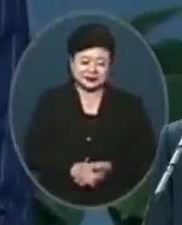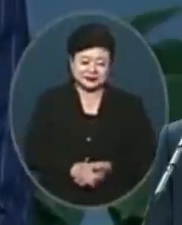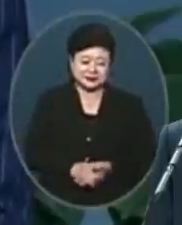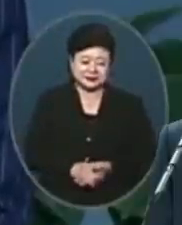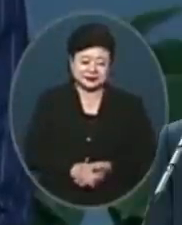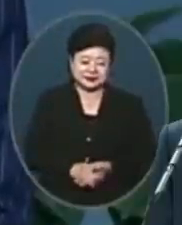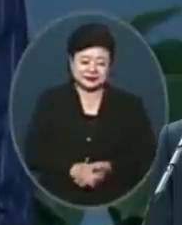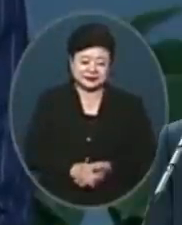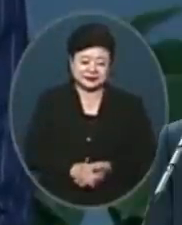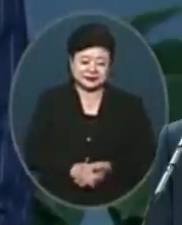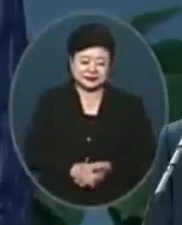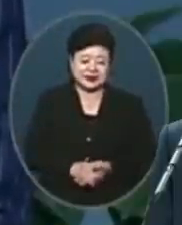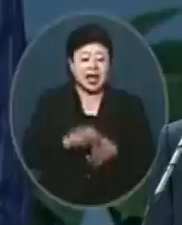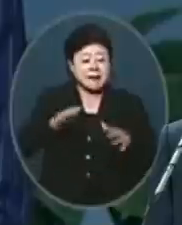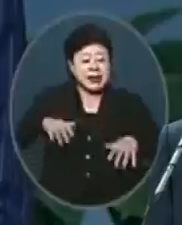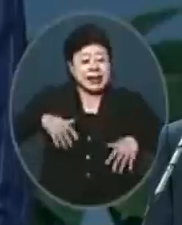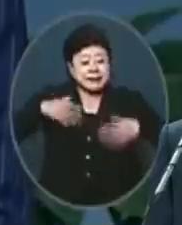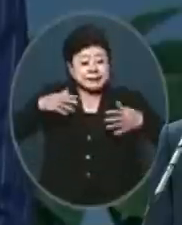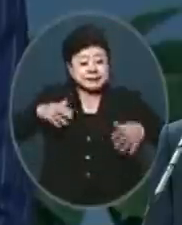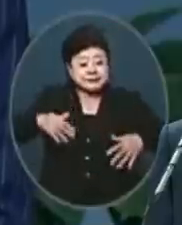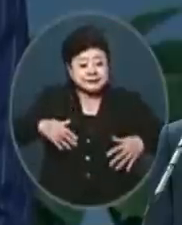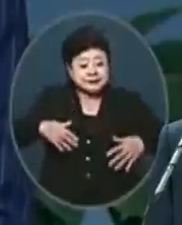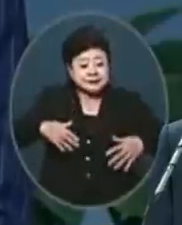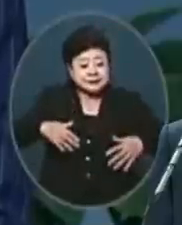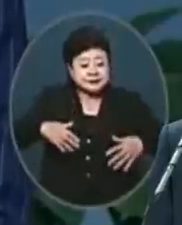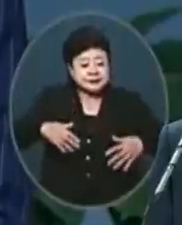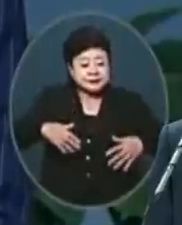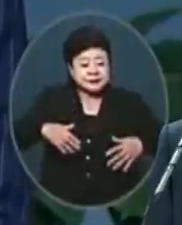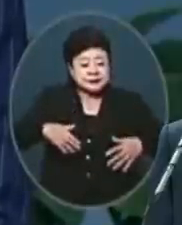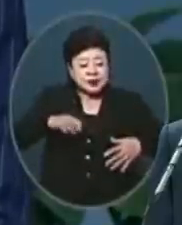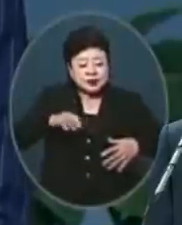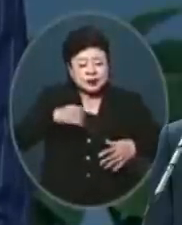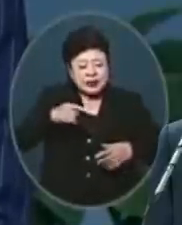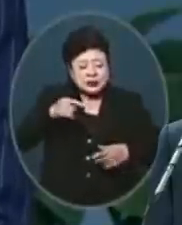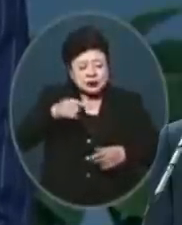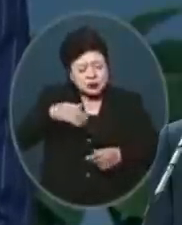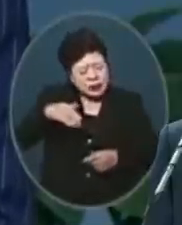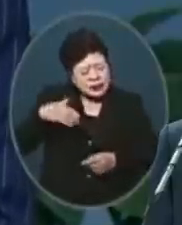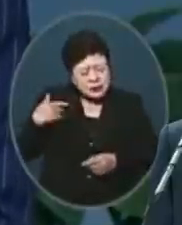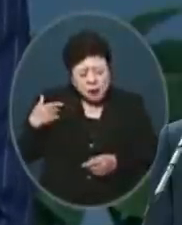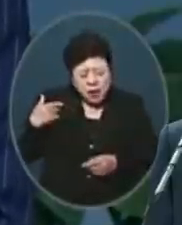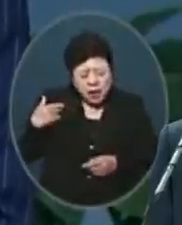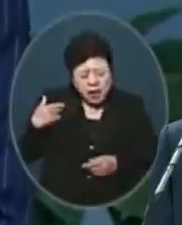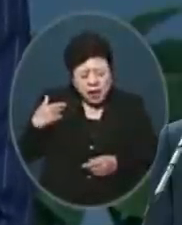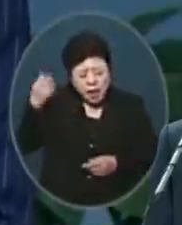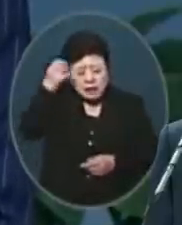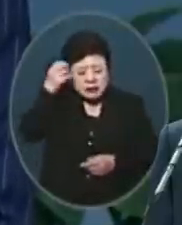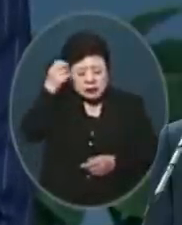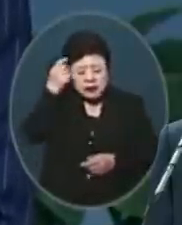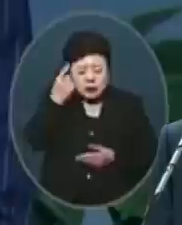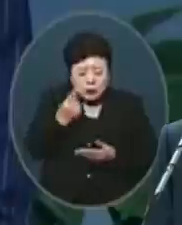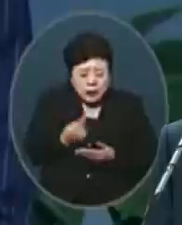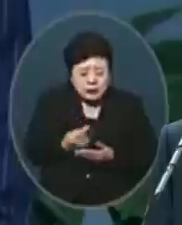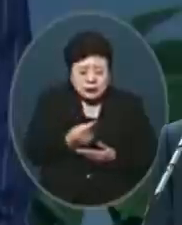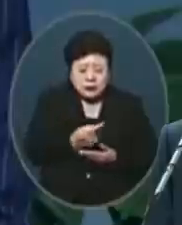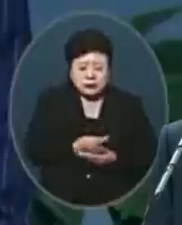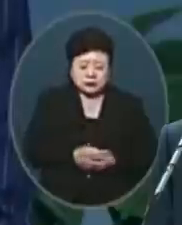그래서 바람이 임의로 불며 어디에서 어디로 간지 모른 거지 성령으로 난 사람은 다